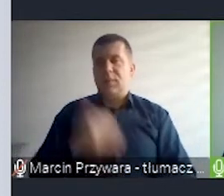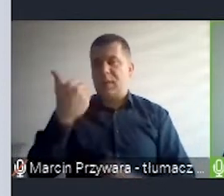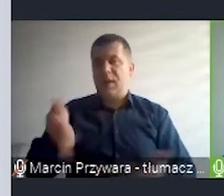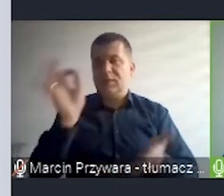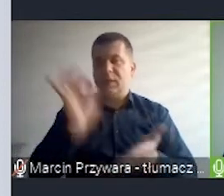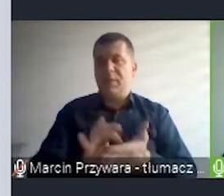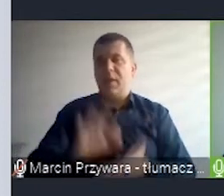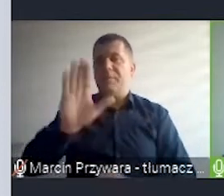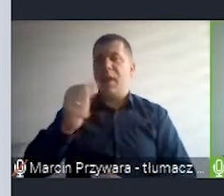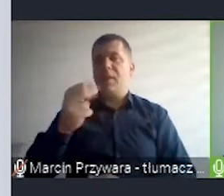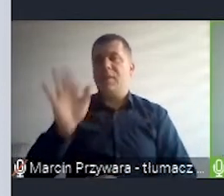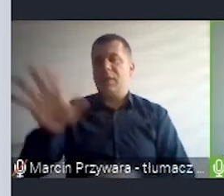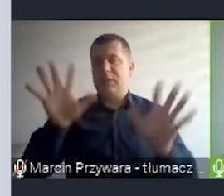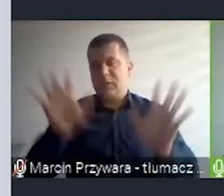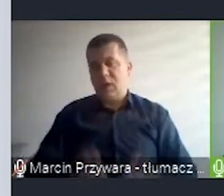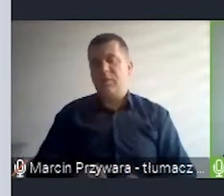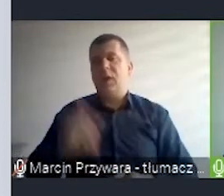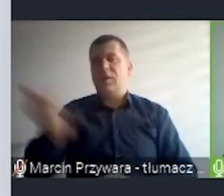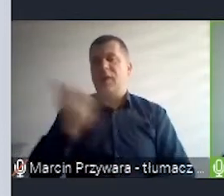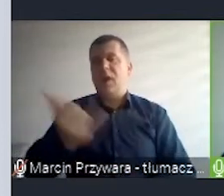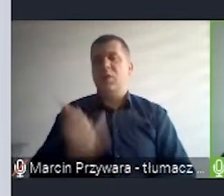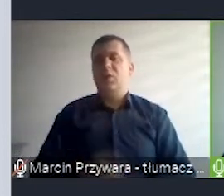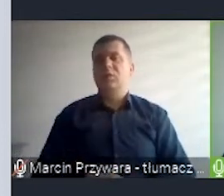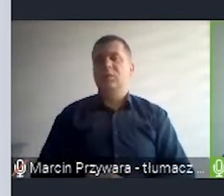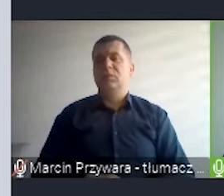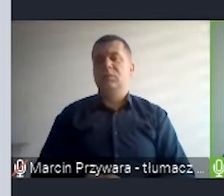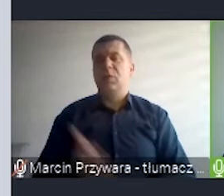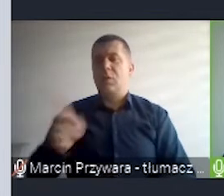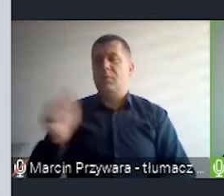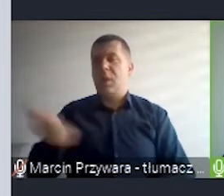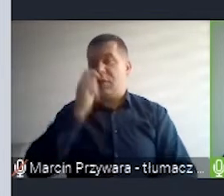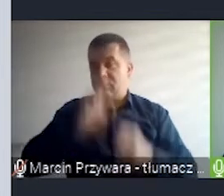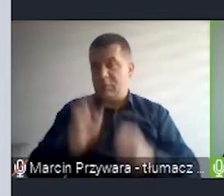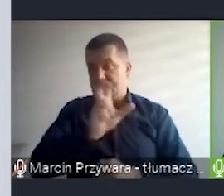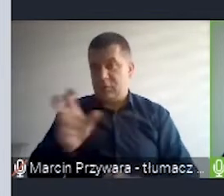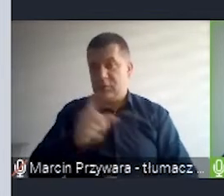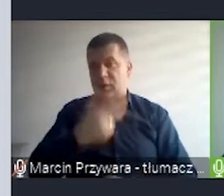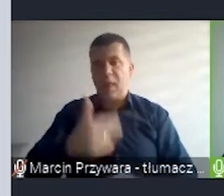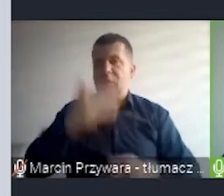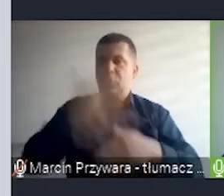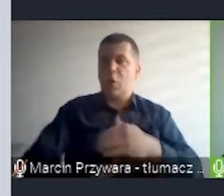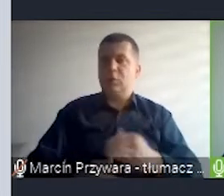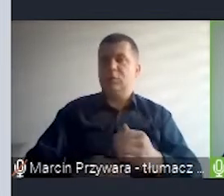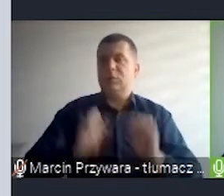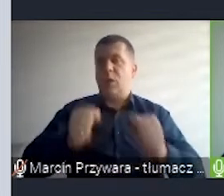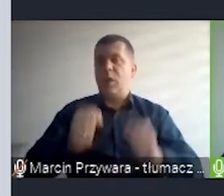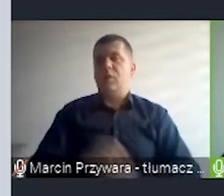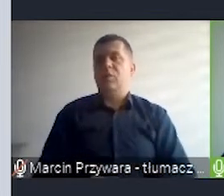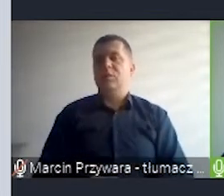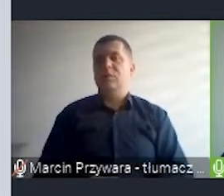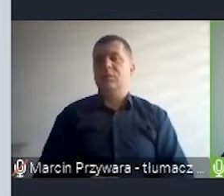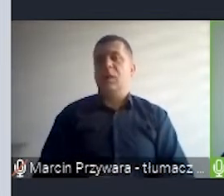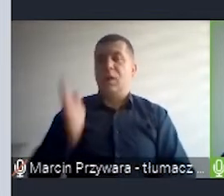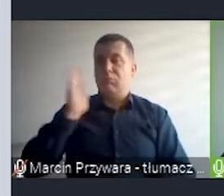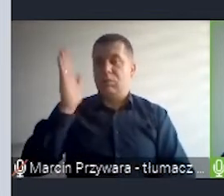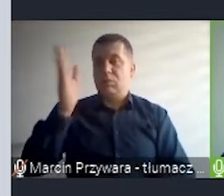zapewnić, że beneficjent zachowuje trwałość. One po pierwsze sprawdzają, czy beneficjent nie zaprzestał działalności, a